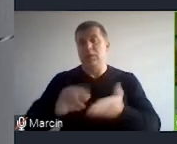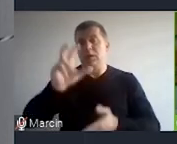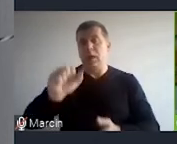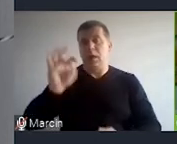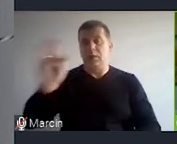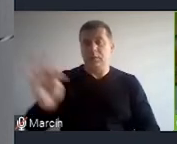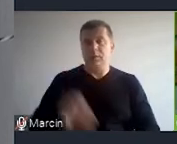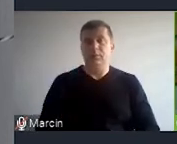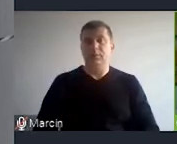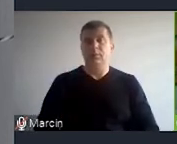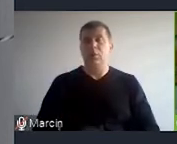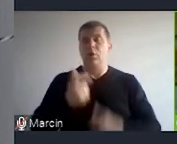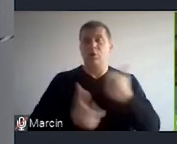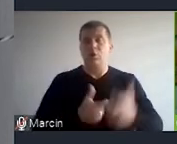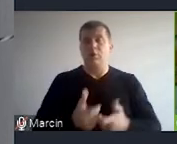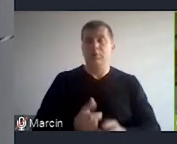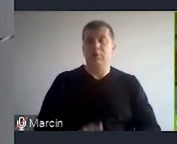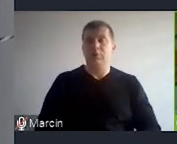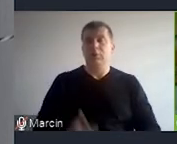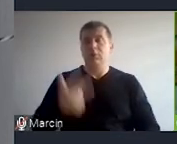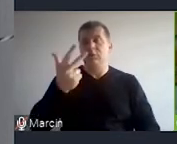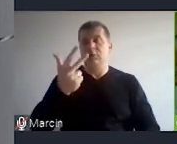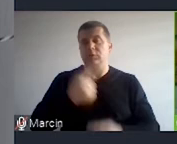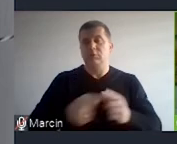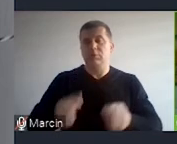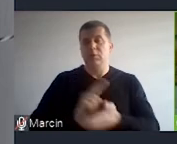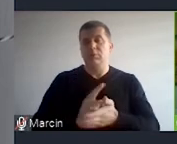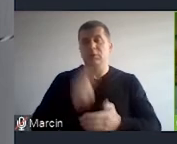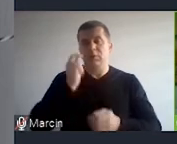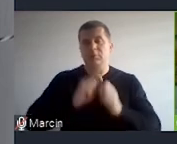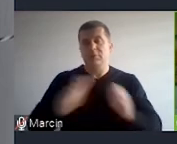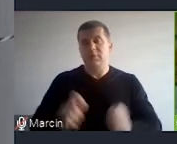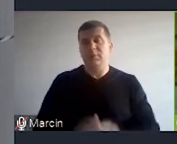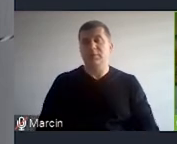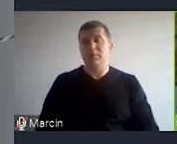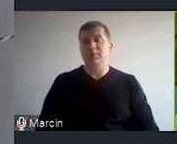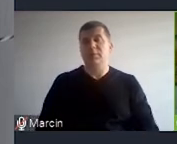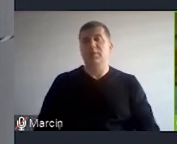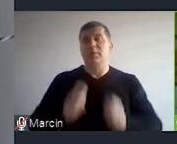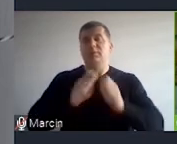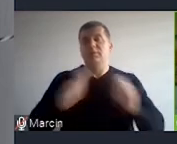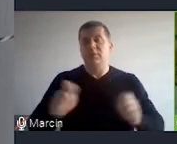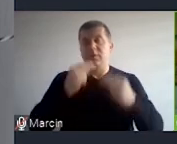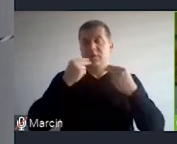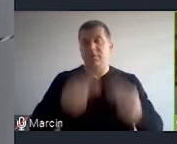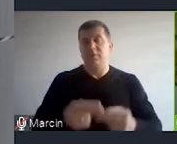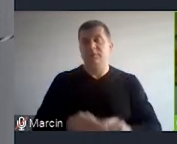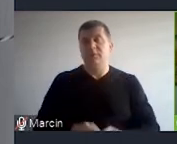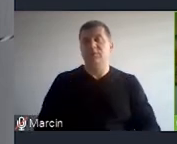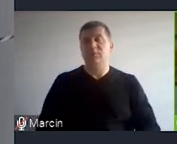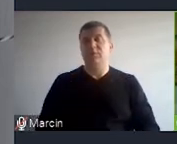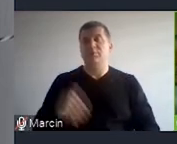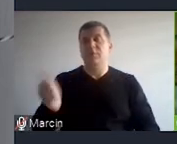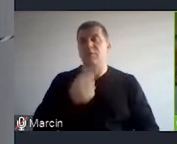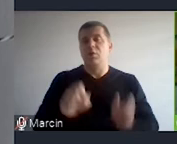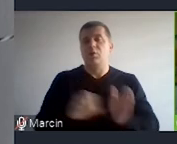czat. Robimy 3,5 minuty przerwy i po przerwie wracamy do, po